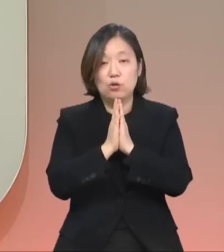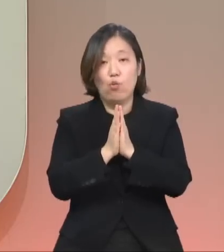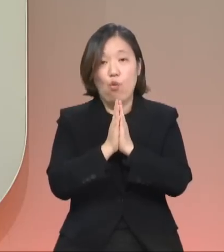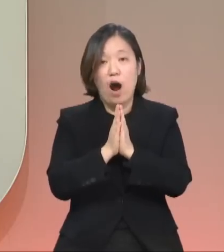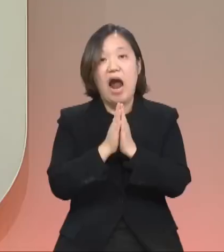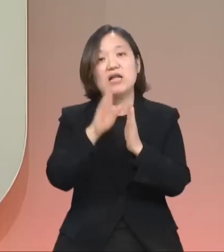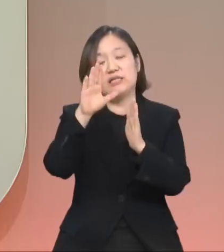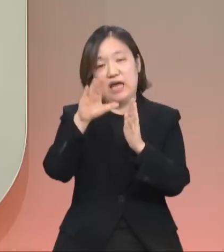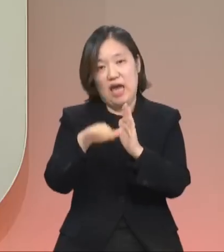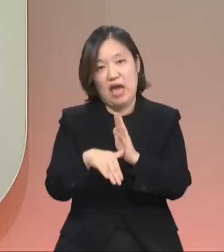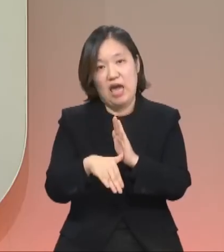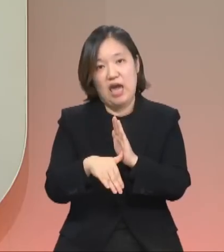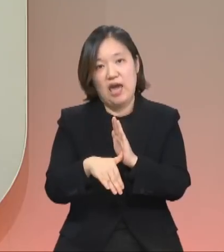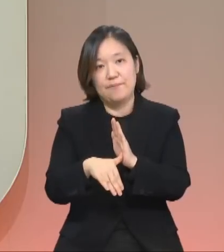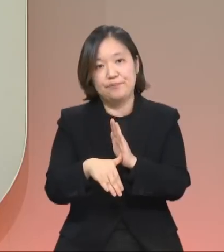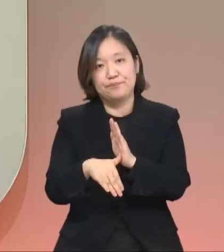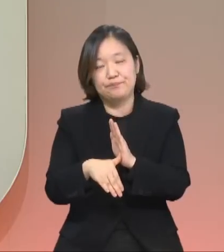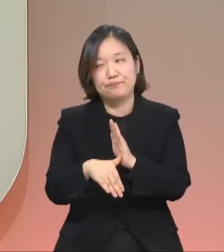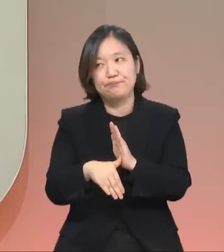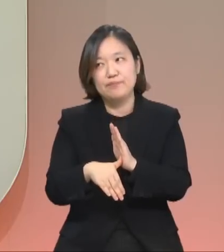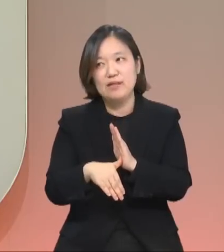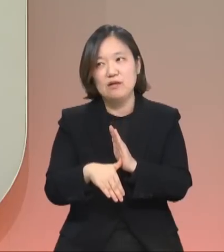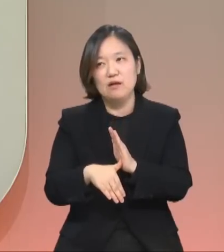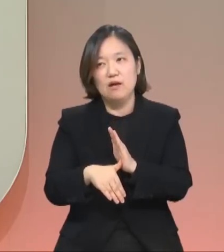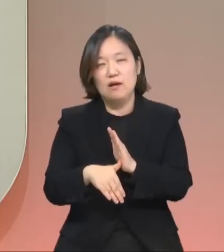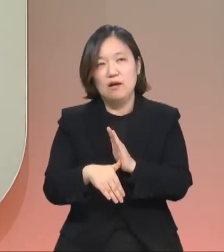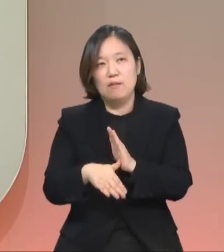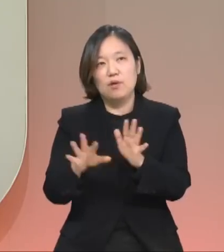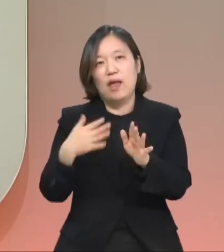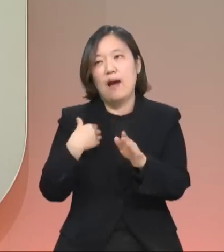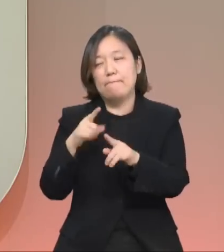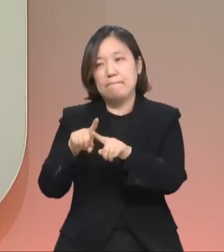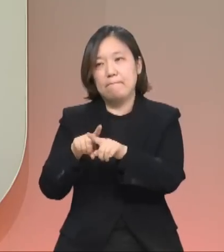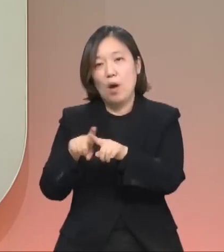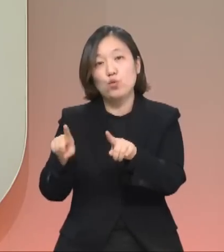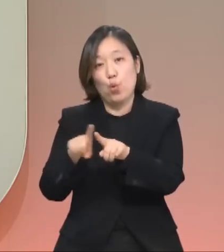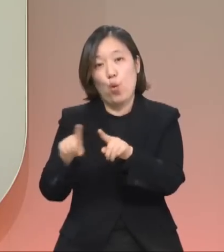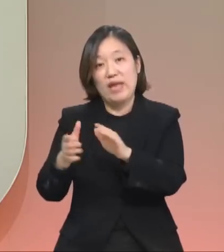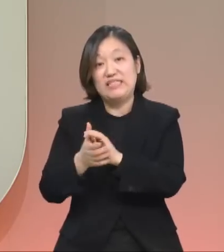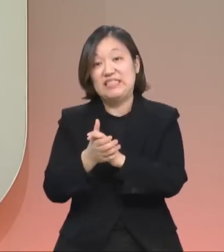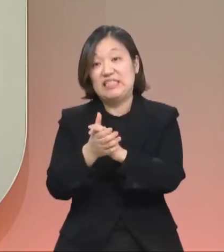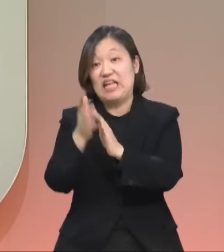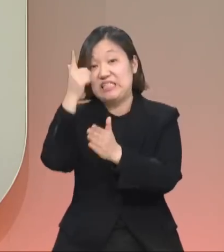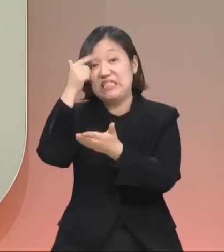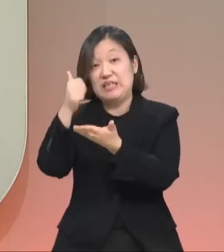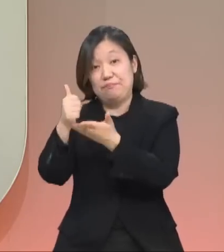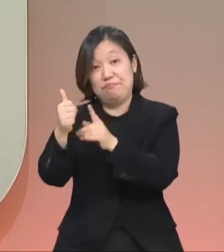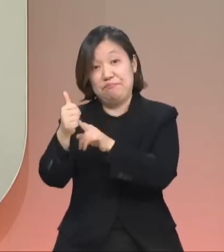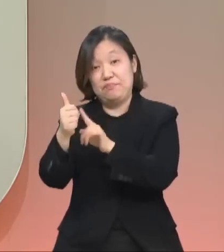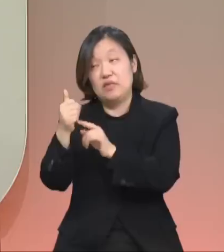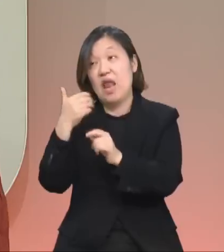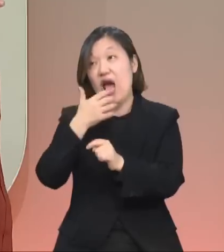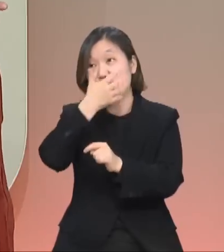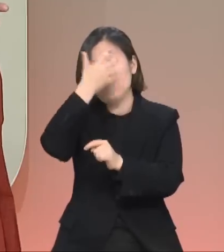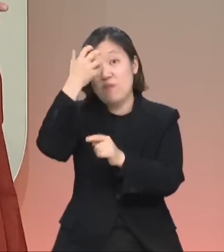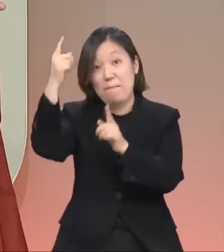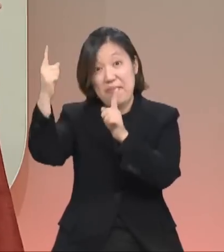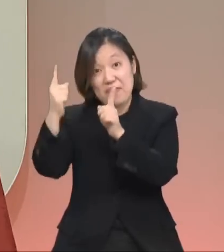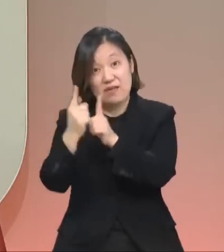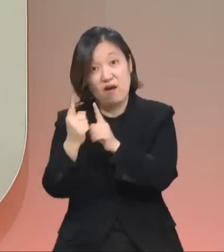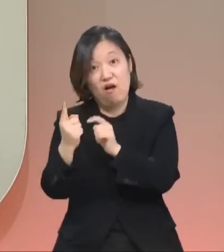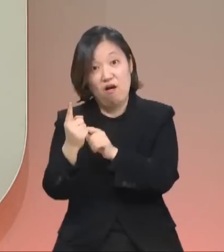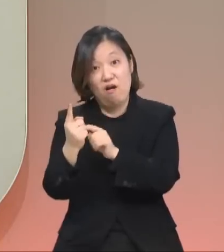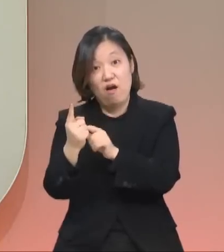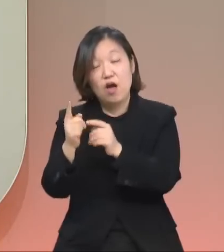그 뭐 알고 지내던 종교인이 꿈에서 나타나서 일이 잘 풀렸다